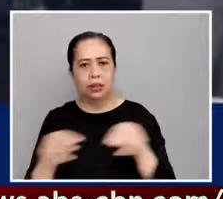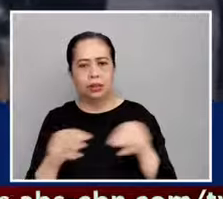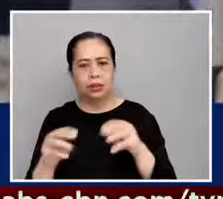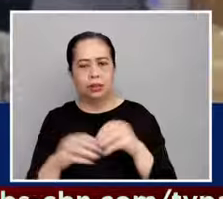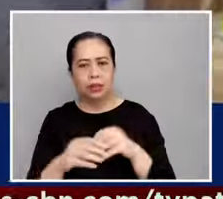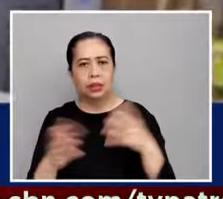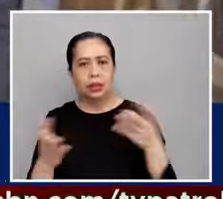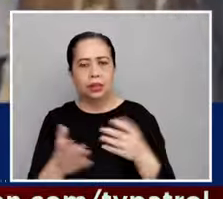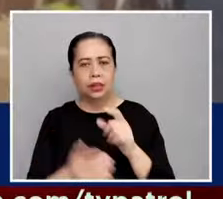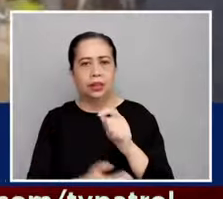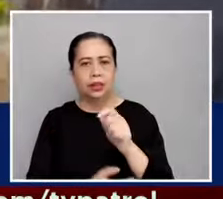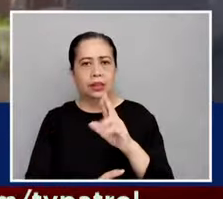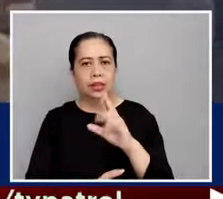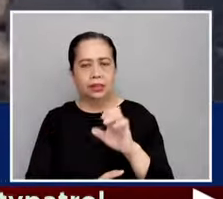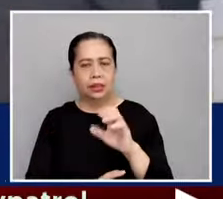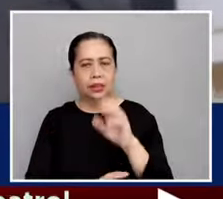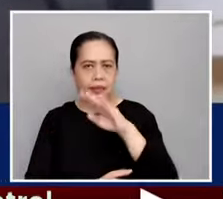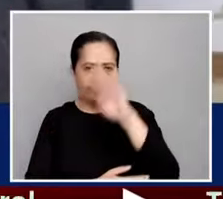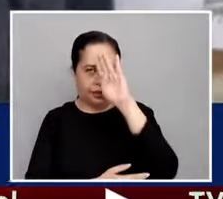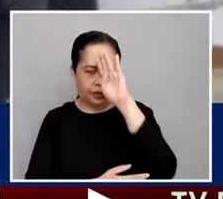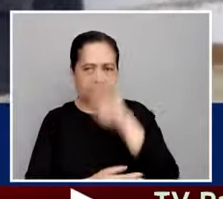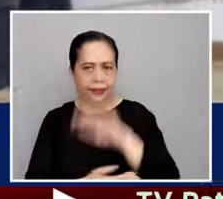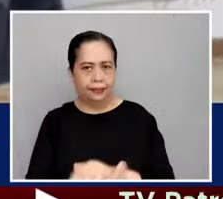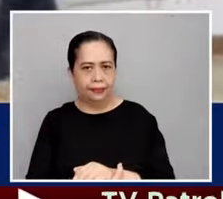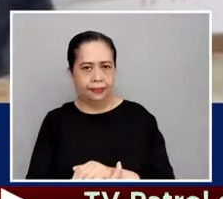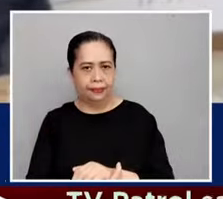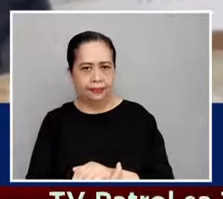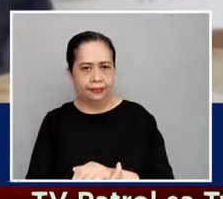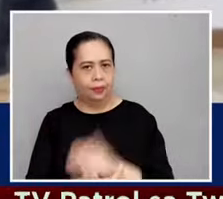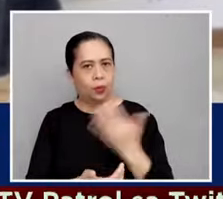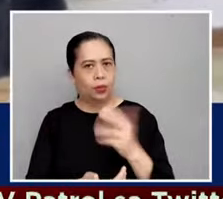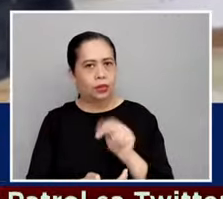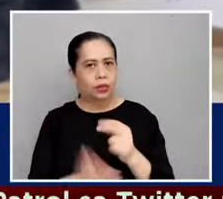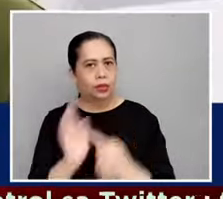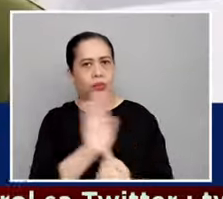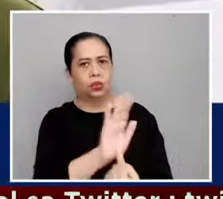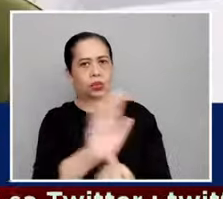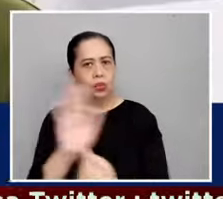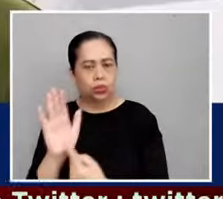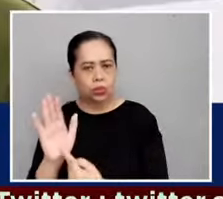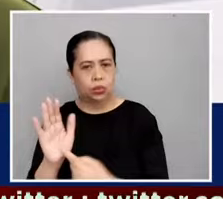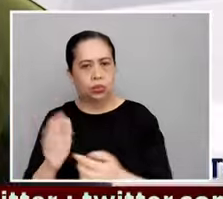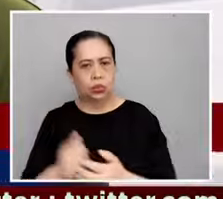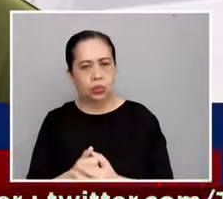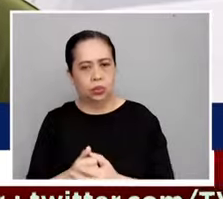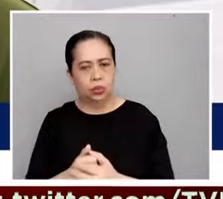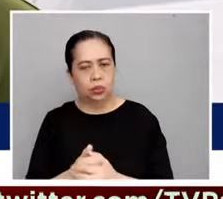13 Martires, Cavite. Kailangan talaga natin na ipakita na we really are